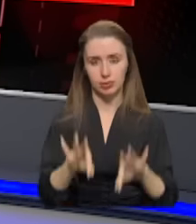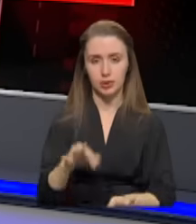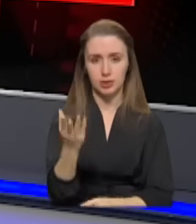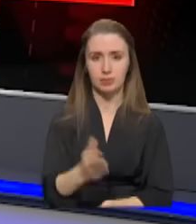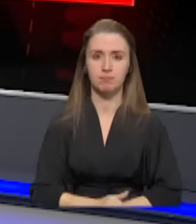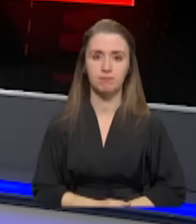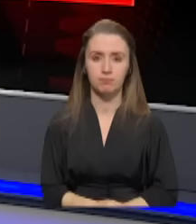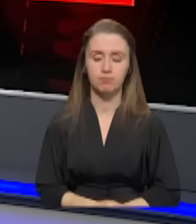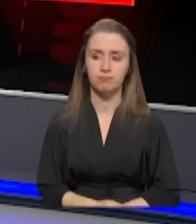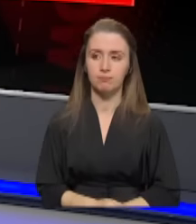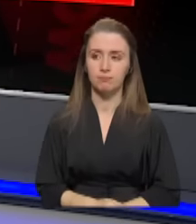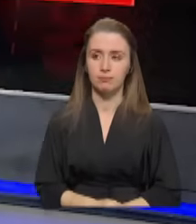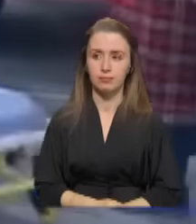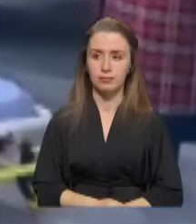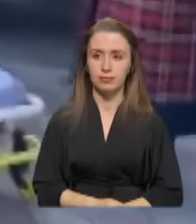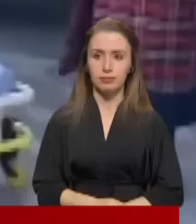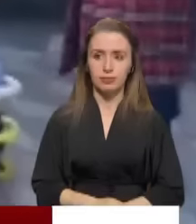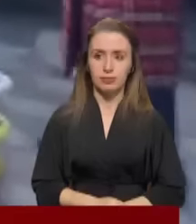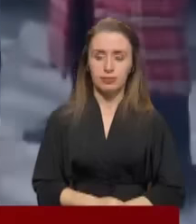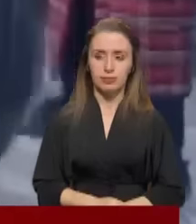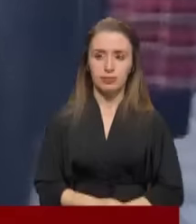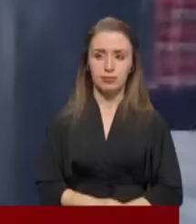gündeme getirdi.